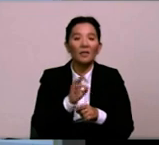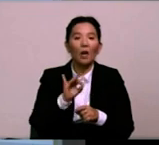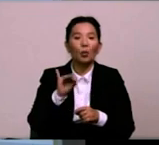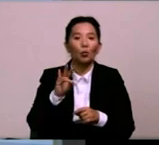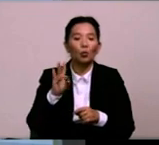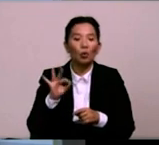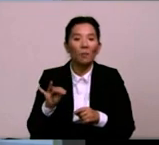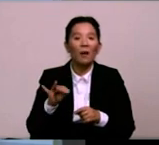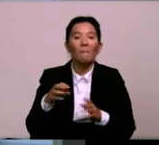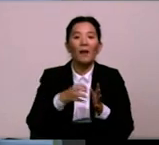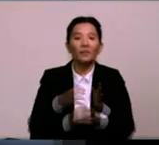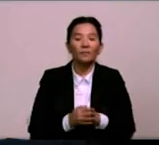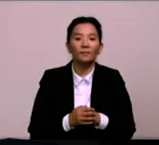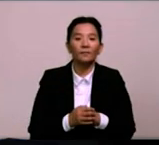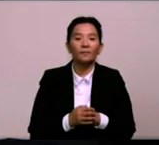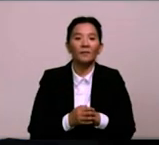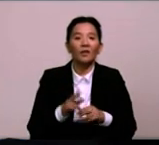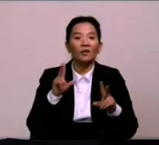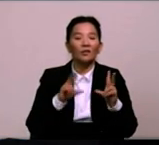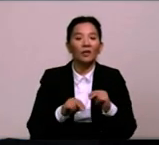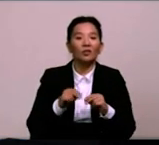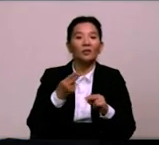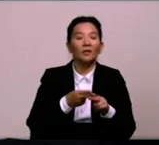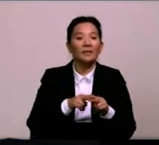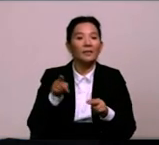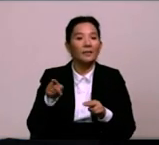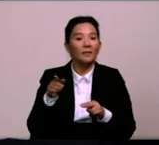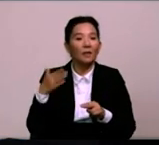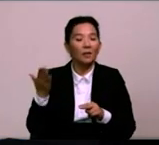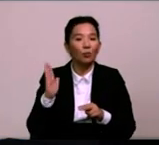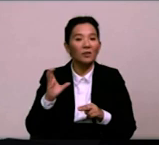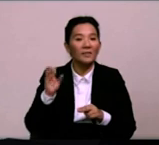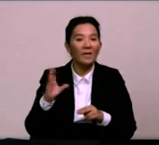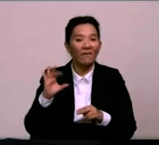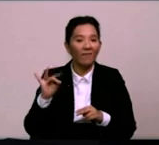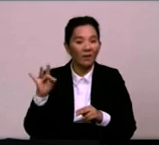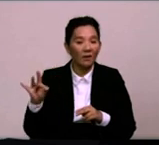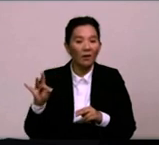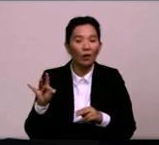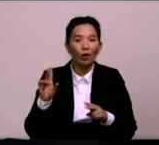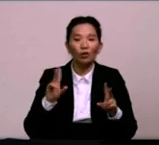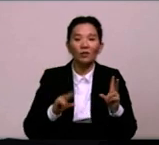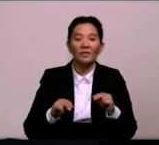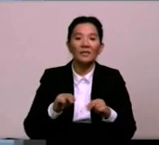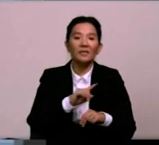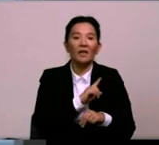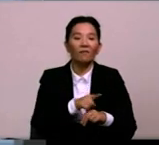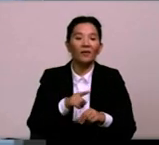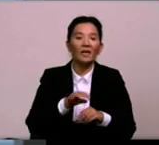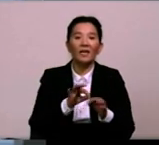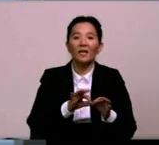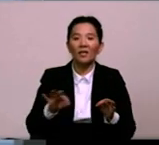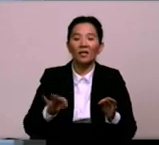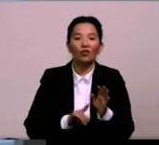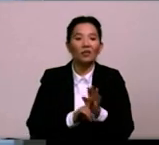конце магнитной стрелки. Значит, с этой стороны у нас будет север, так как силовые линии начинаются с